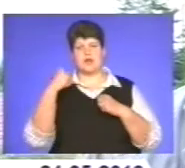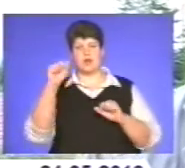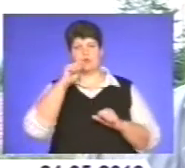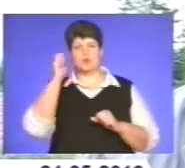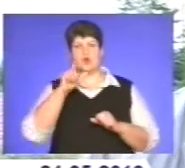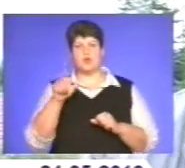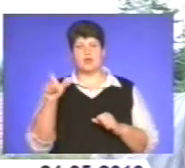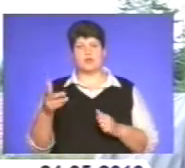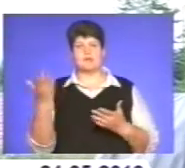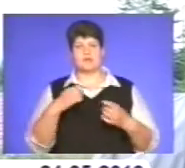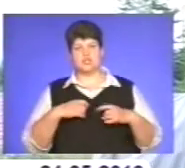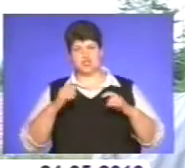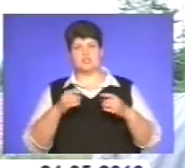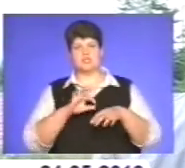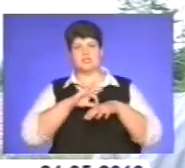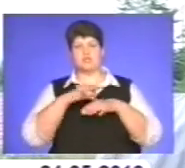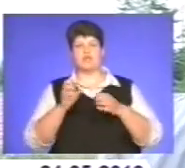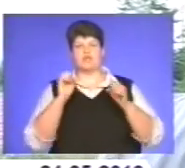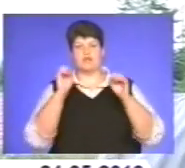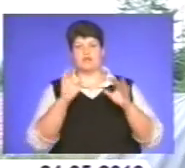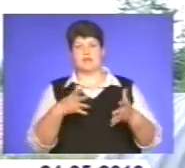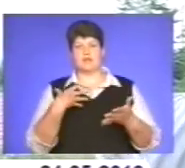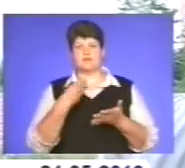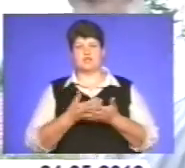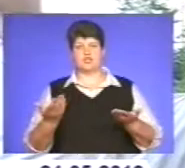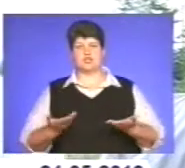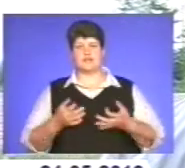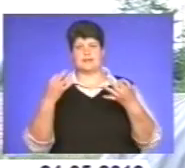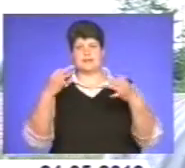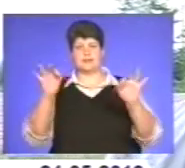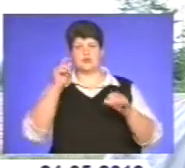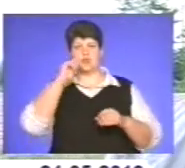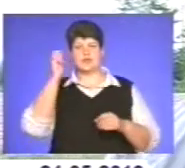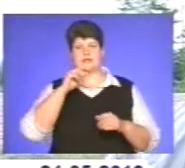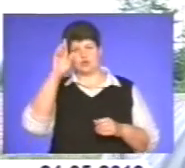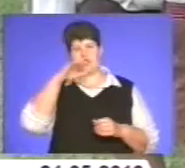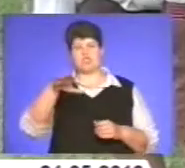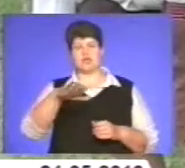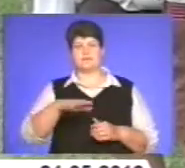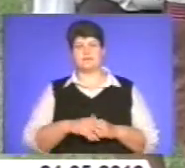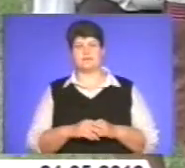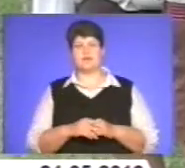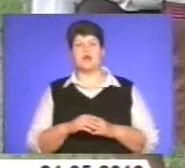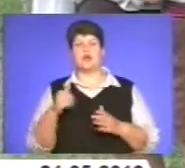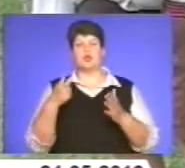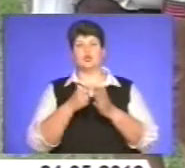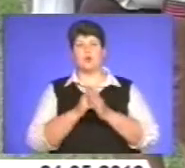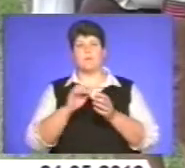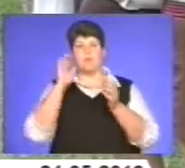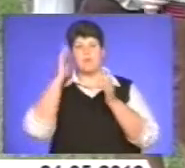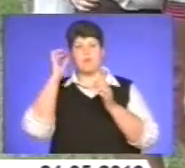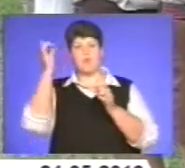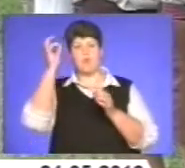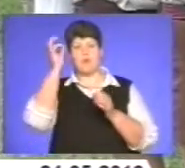людям, котрі жертовно віддавали своє життя за незалежність української держави. До поминальної молитви